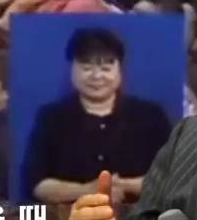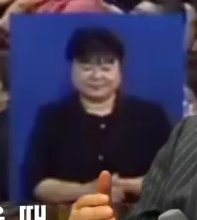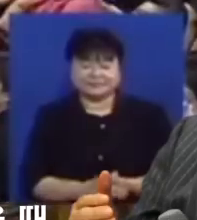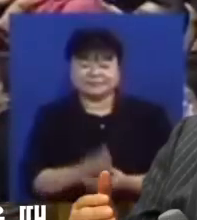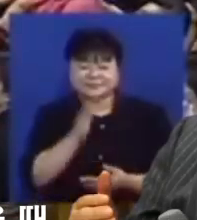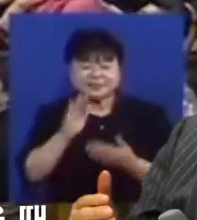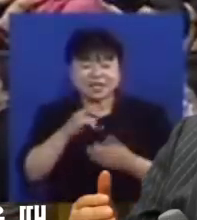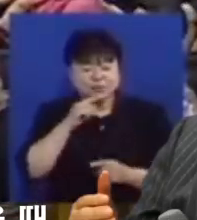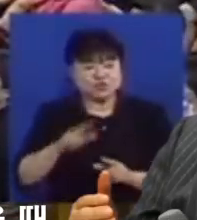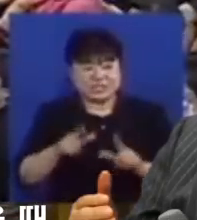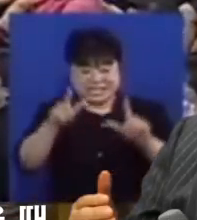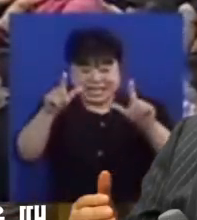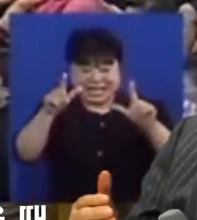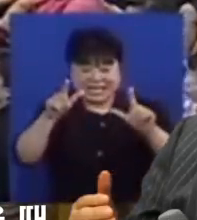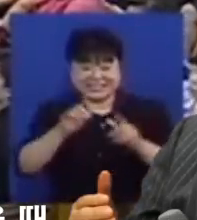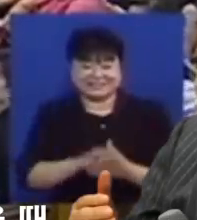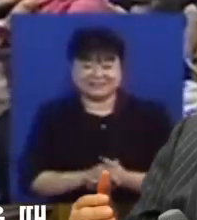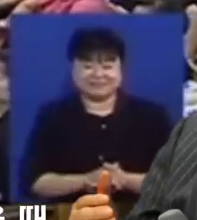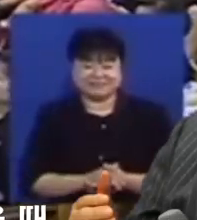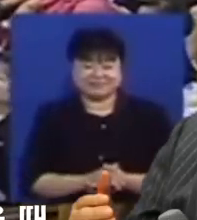그래야 그 다음 주일날은